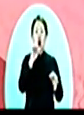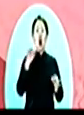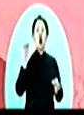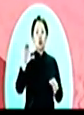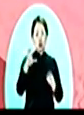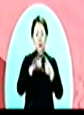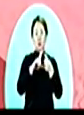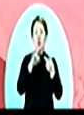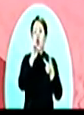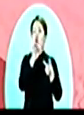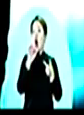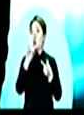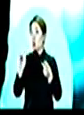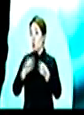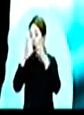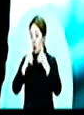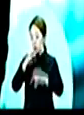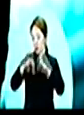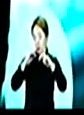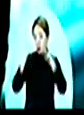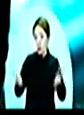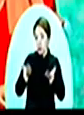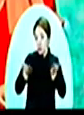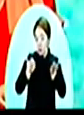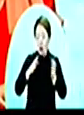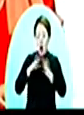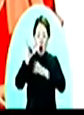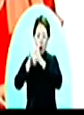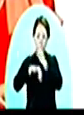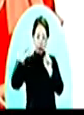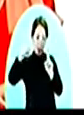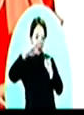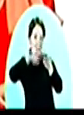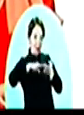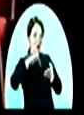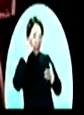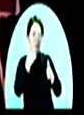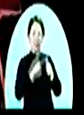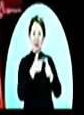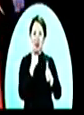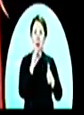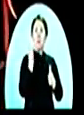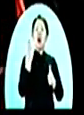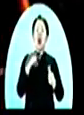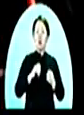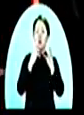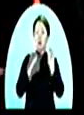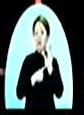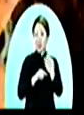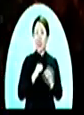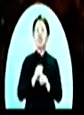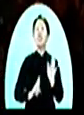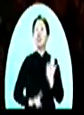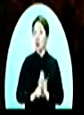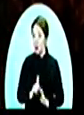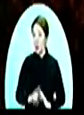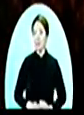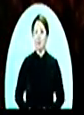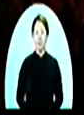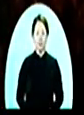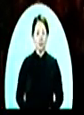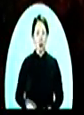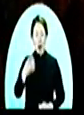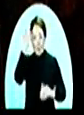бүтээгдэхүүнийг хөгжүүлэх улмаар олон улсын зах зээлд танигдсан нэр хүндтэй брэнд болгох үйл ажиллагаа эхлүүллээ.